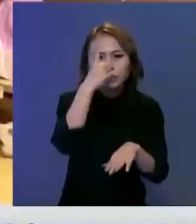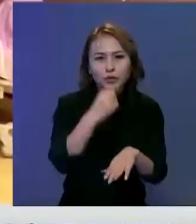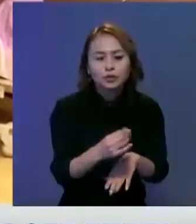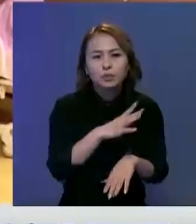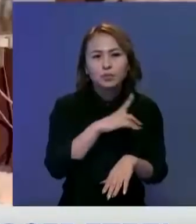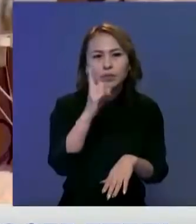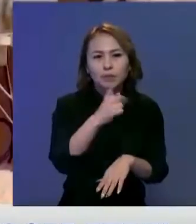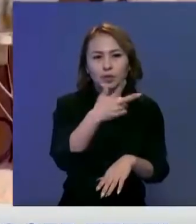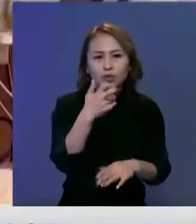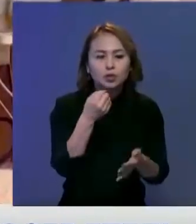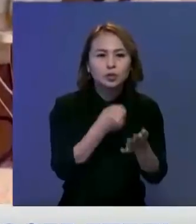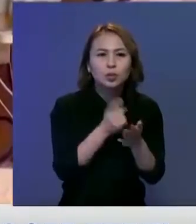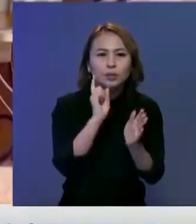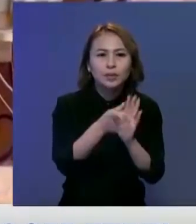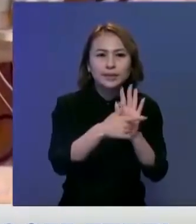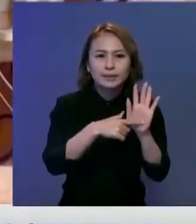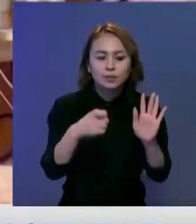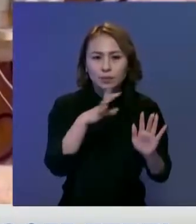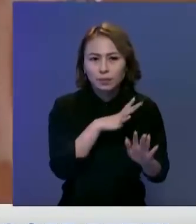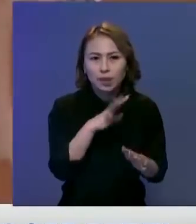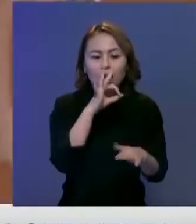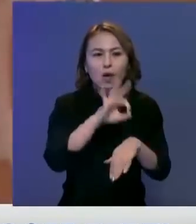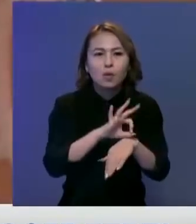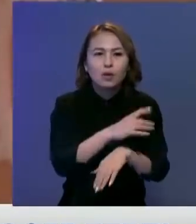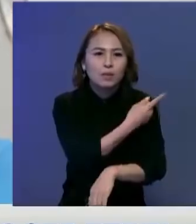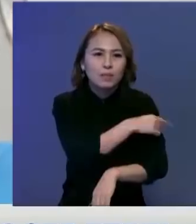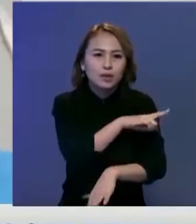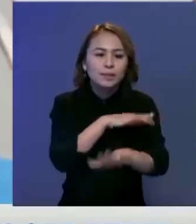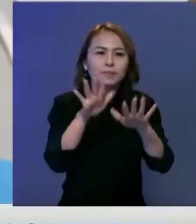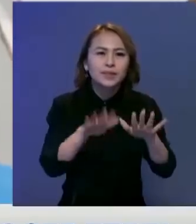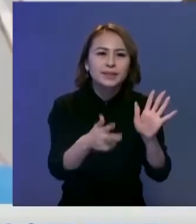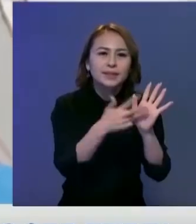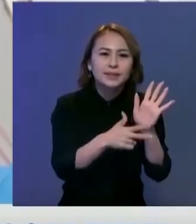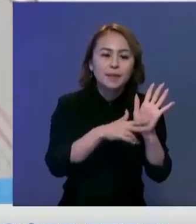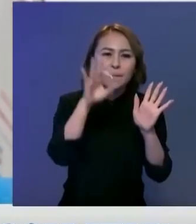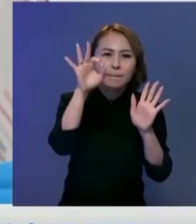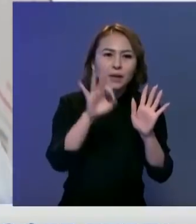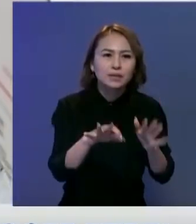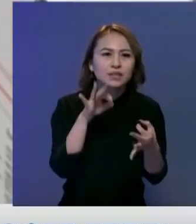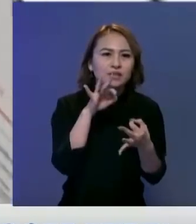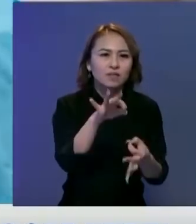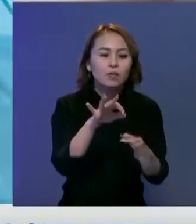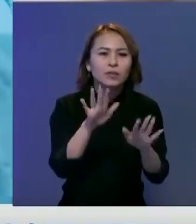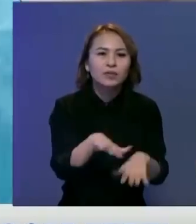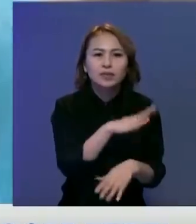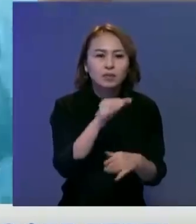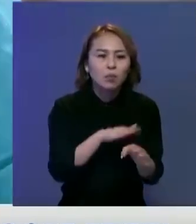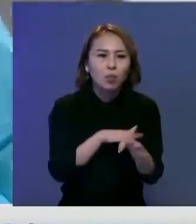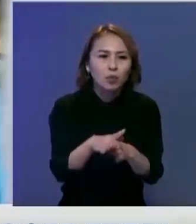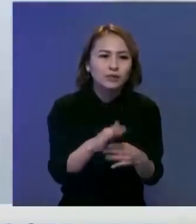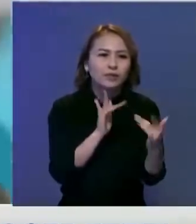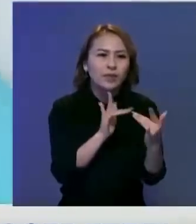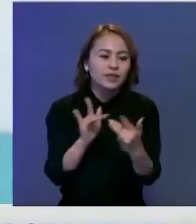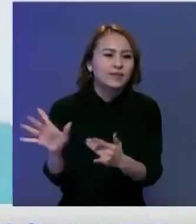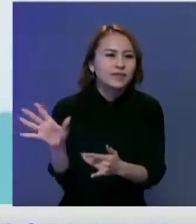1300-1700-ге дейін қыбылады. Ауру қаналардағы орындардың 80%-ы болсымез. Екпе егін алқаны да бір